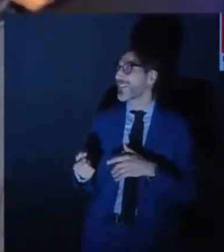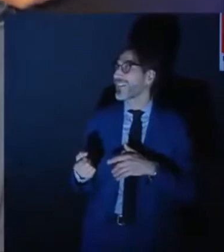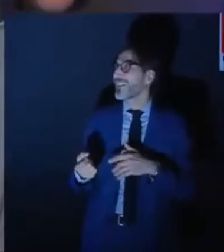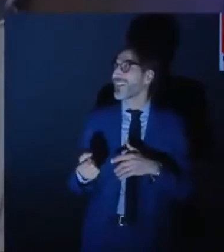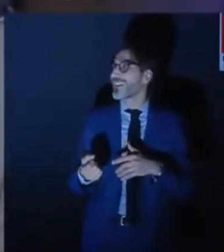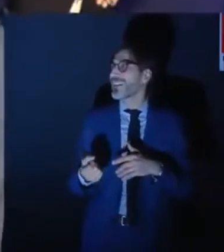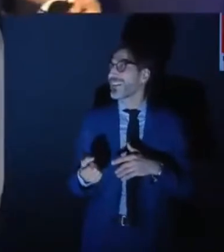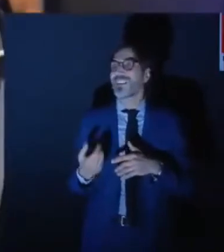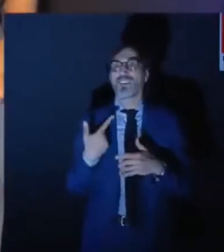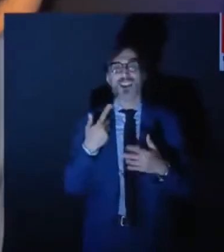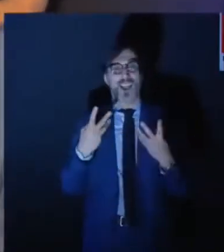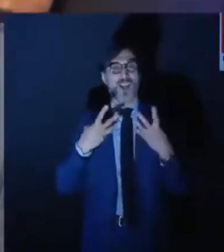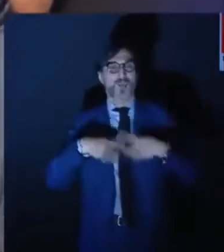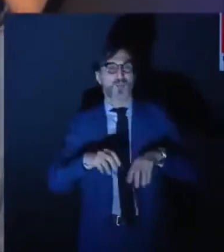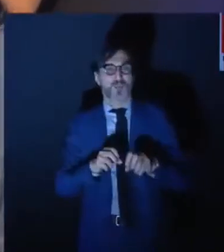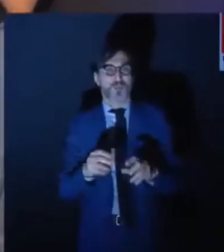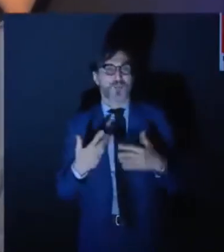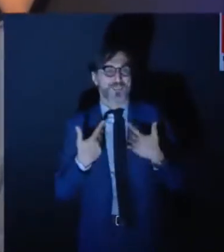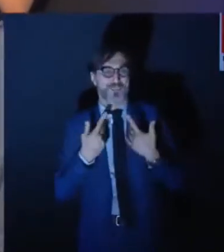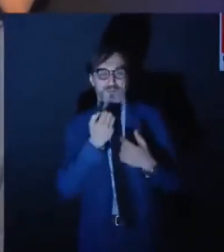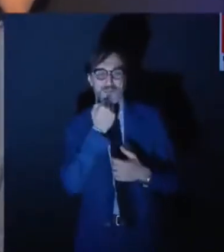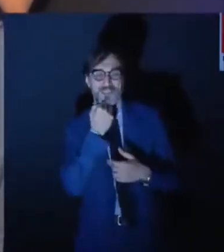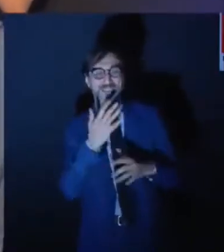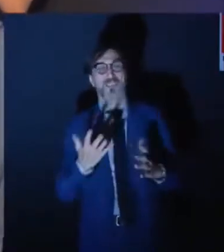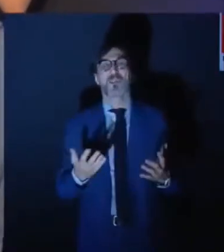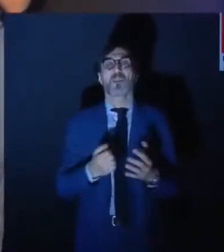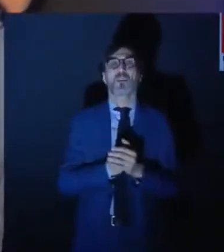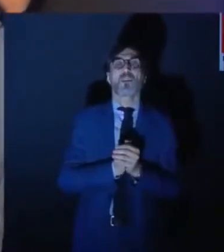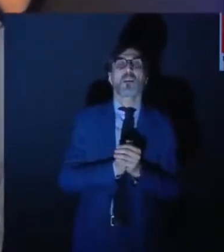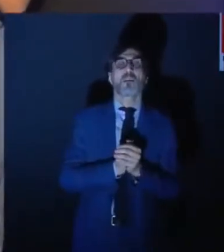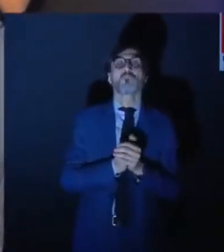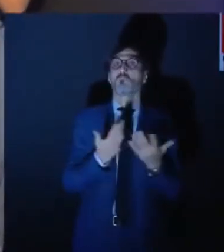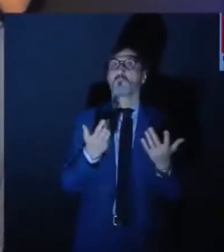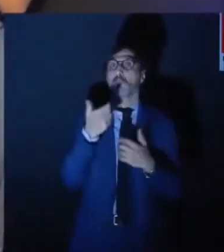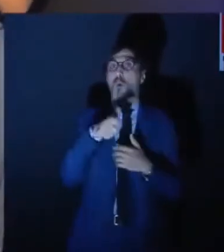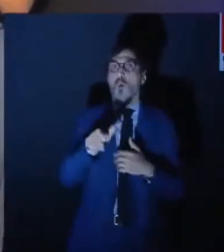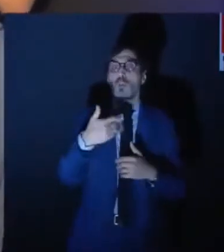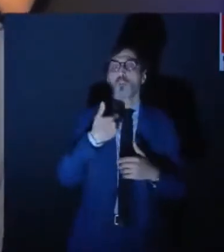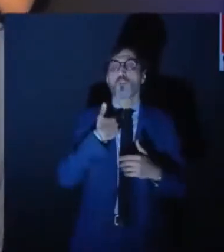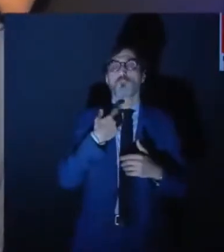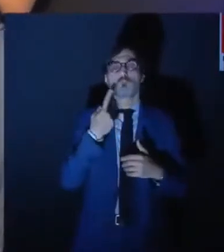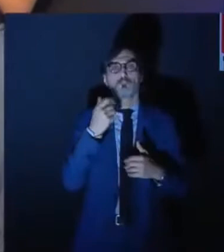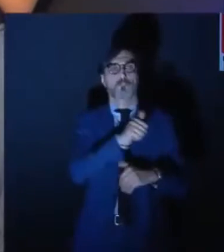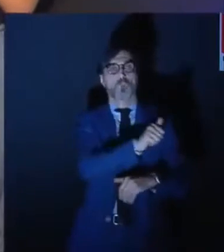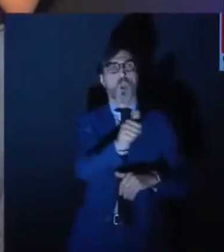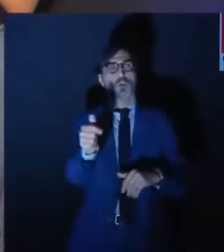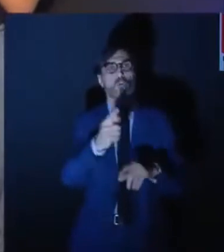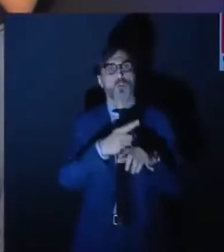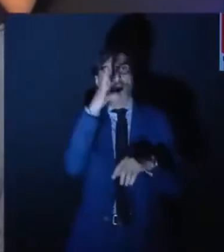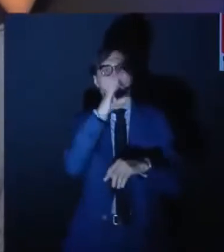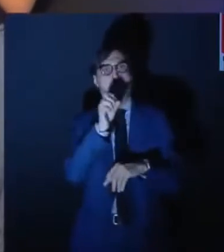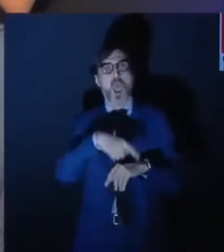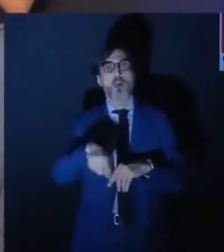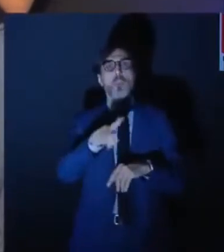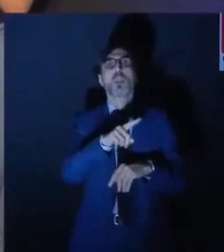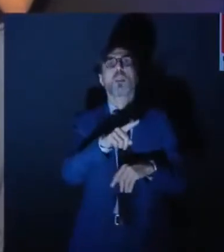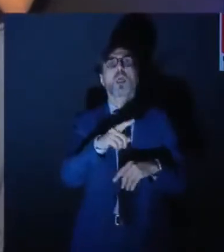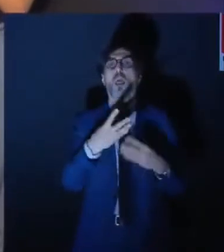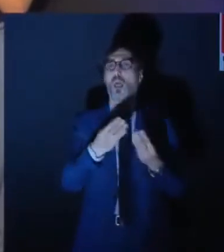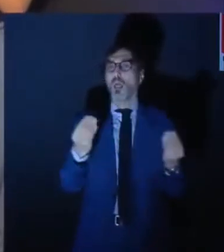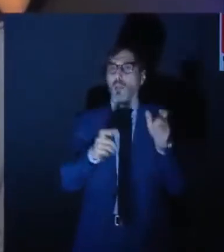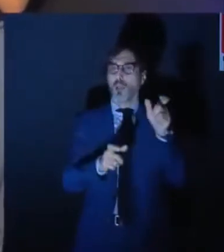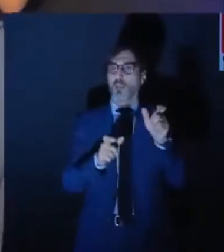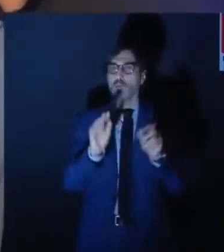così automatico di ciò è più che altro per rendersi conto che davvero comunque molti